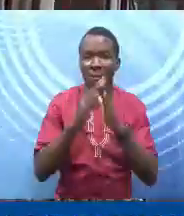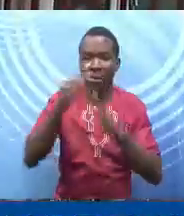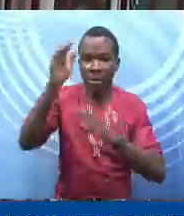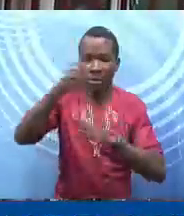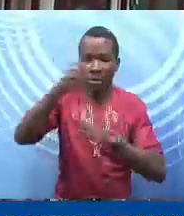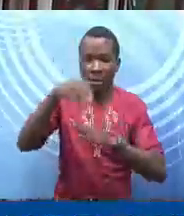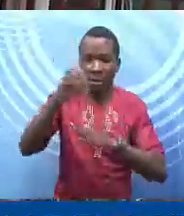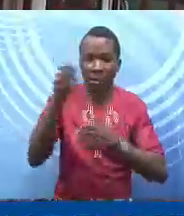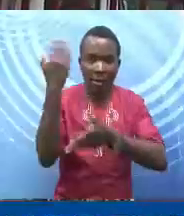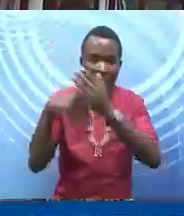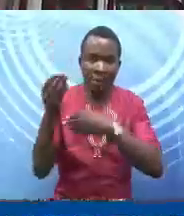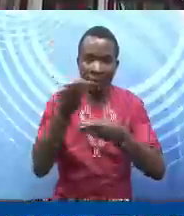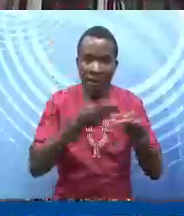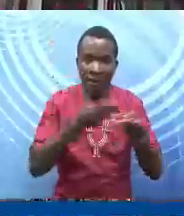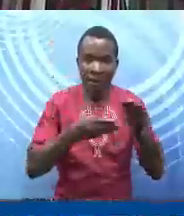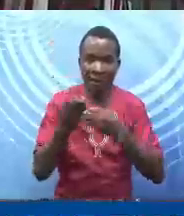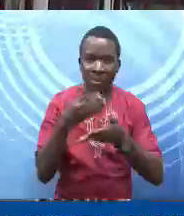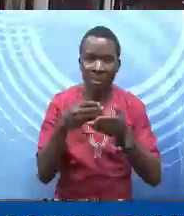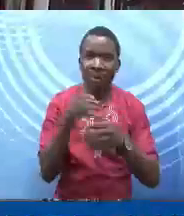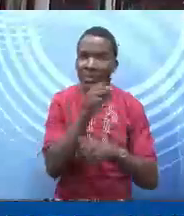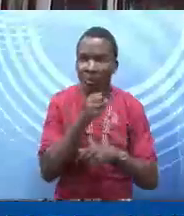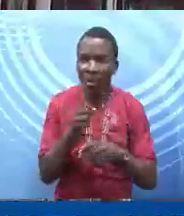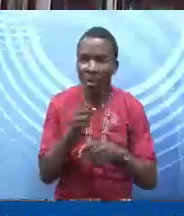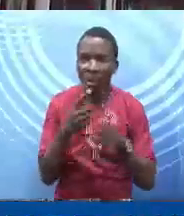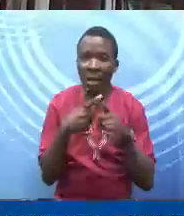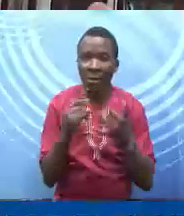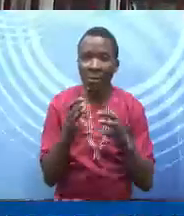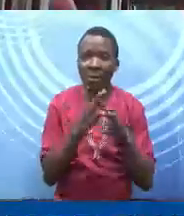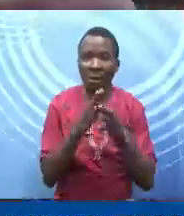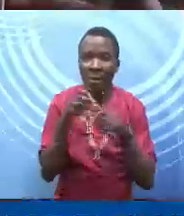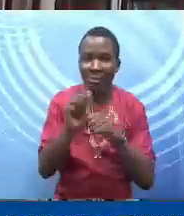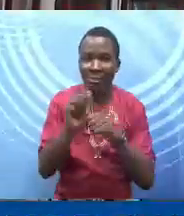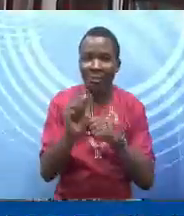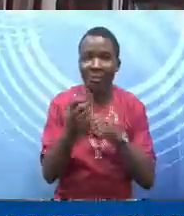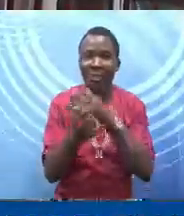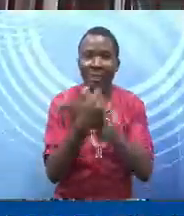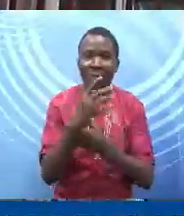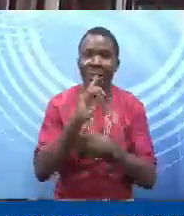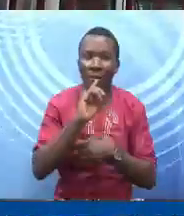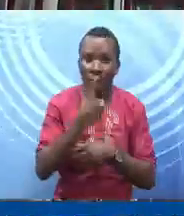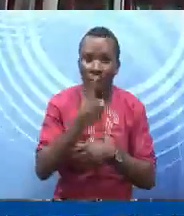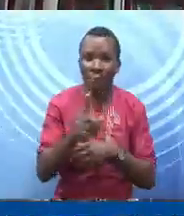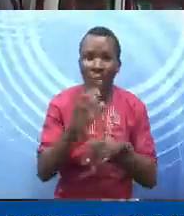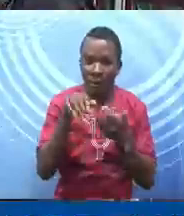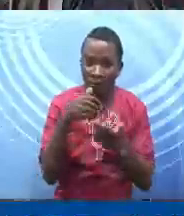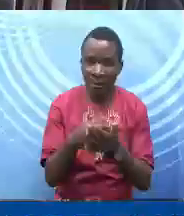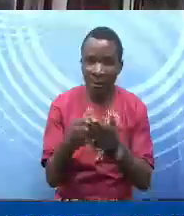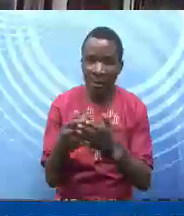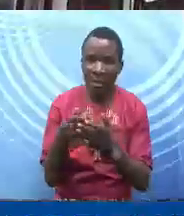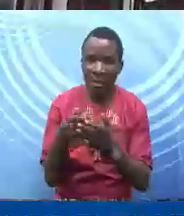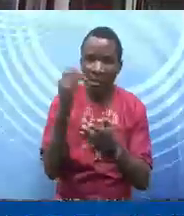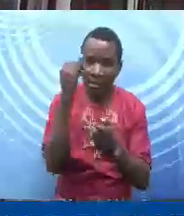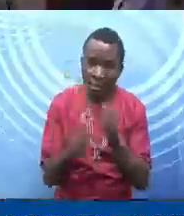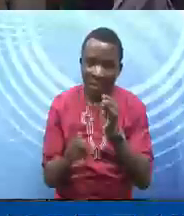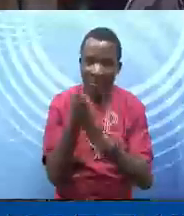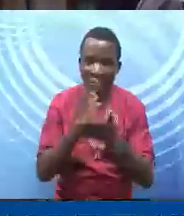mbere ibicuruzwa byatuboreragaho, ariko ubu ngubu ho tutangiye gukorana nabo batwohereza amakomande, byose bisigaye bishira mu kibuga nk'uko